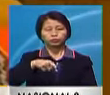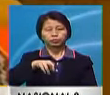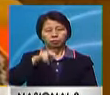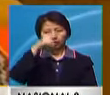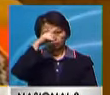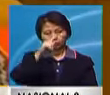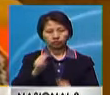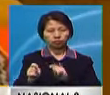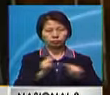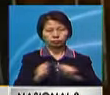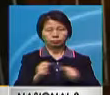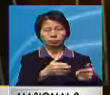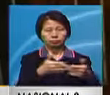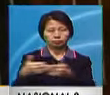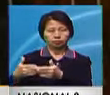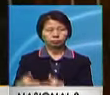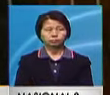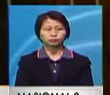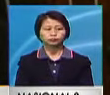untuk tindakan lanjut.